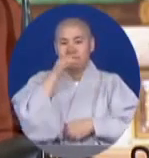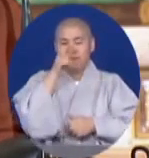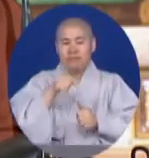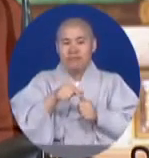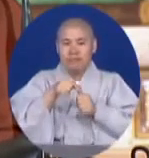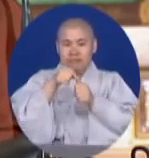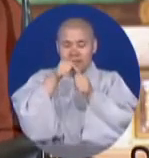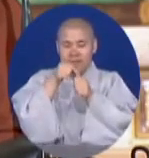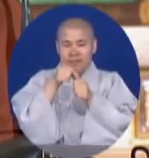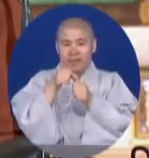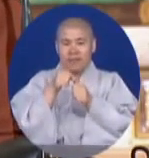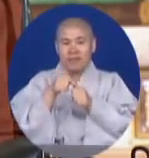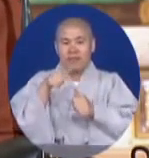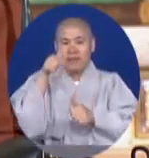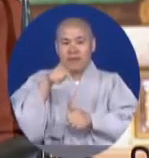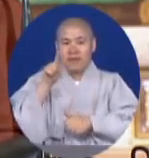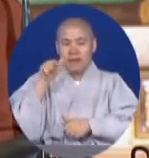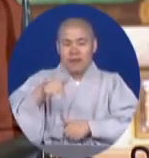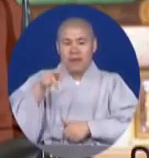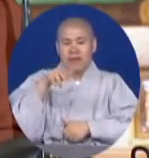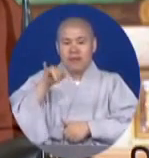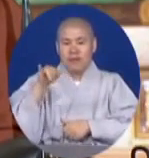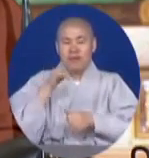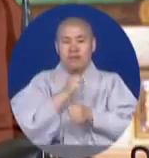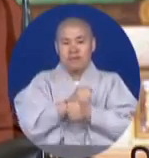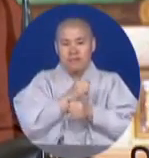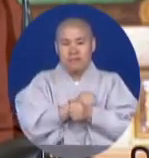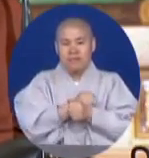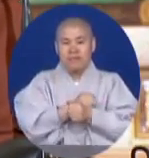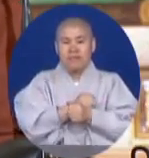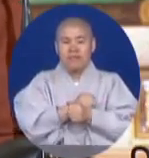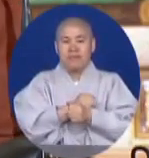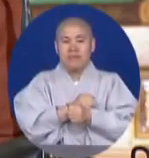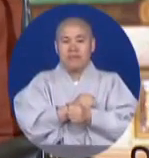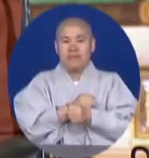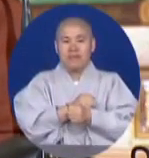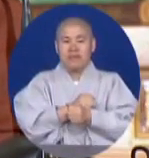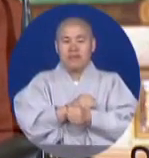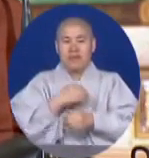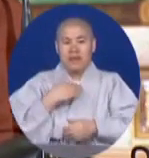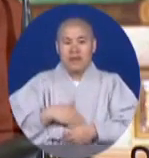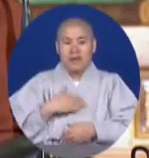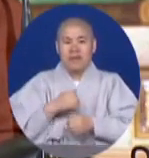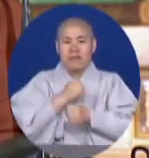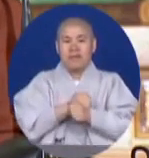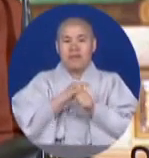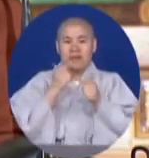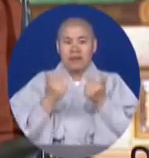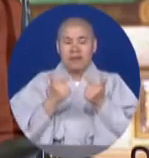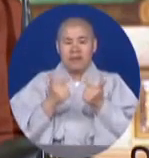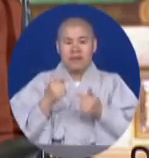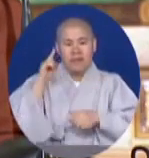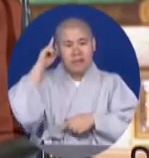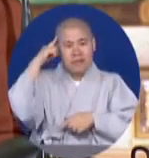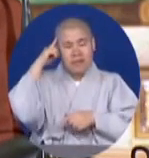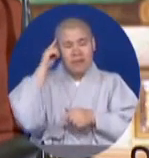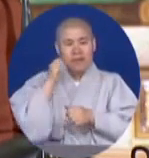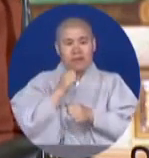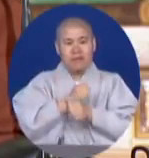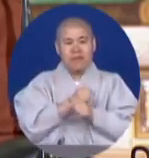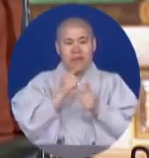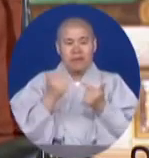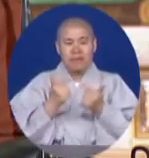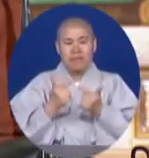중생제도는 각지로 하는 것이지 식견으로 하는 게 아니에요. 인식이라는 식자